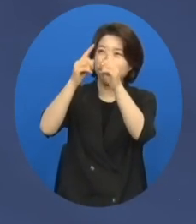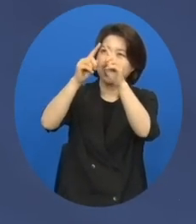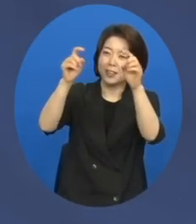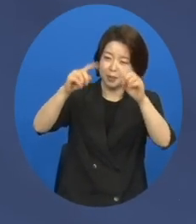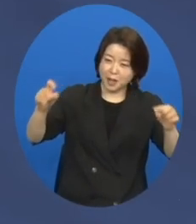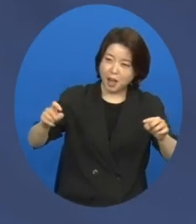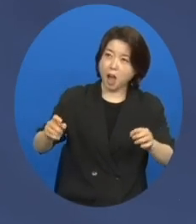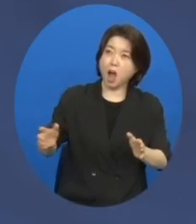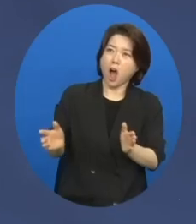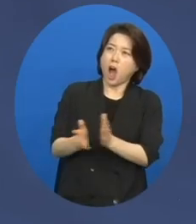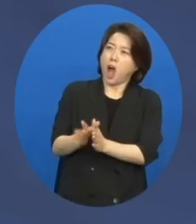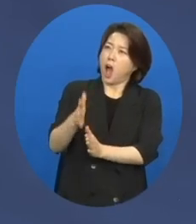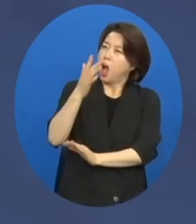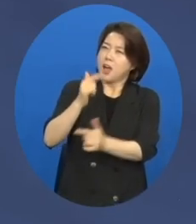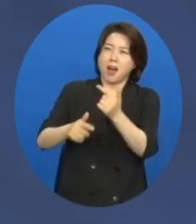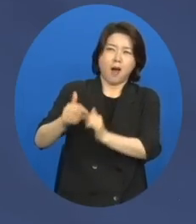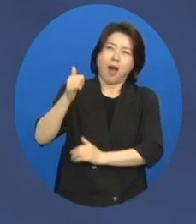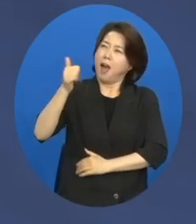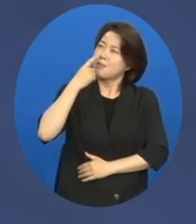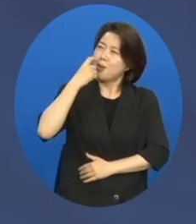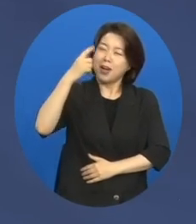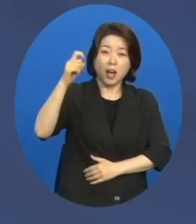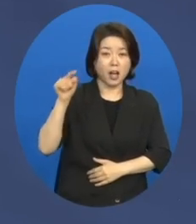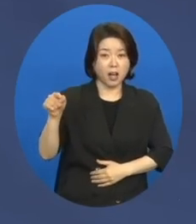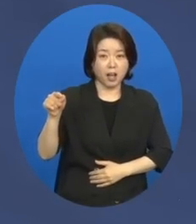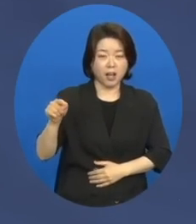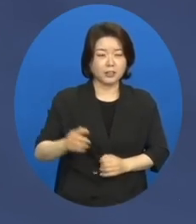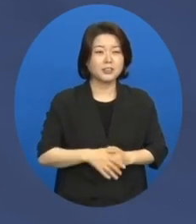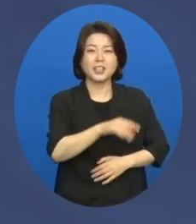가장 화려해. 근데 이게 이제 저